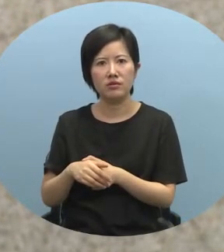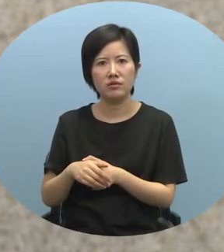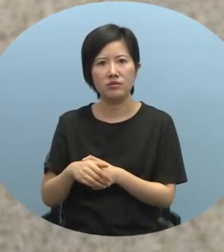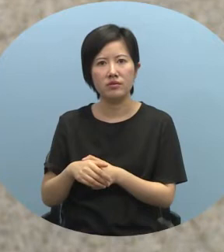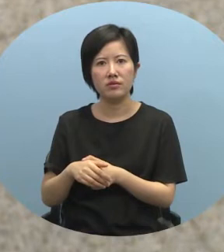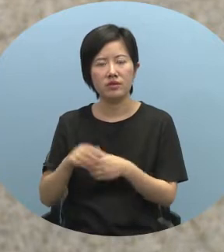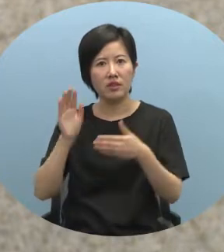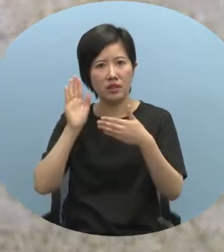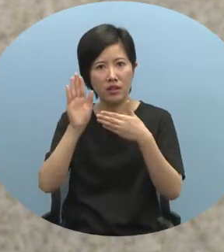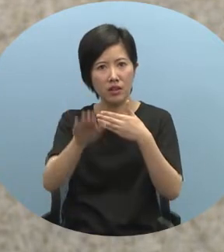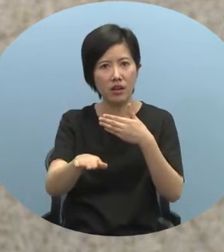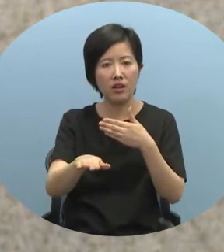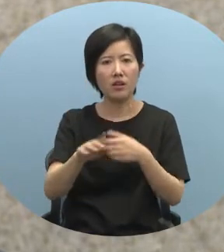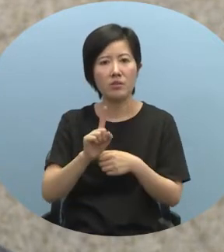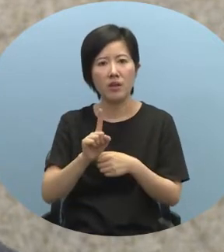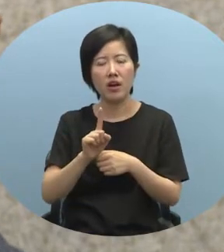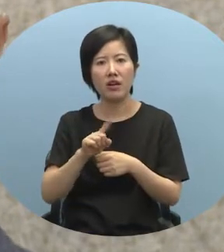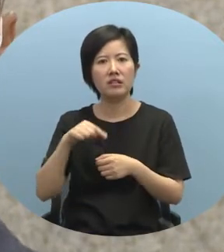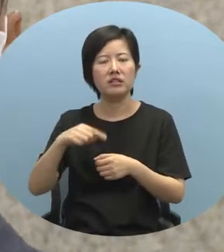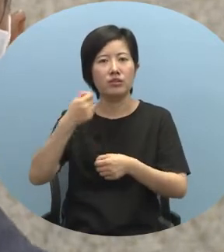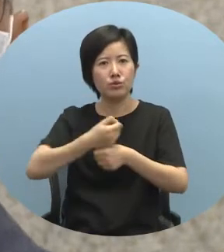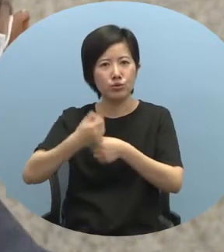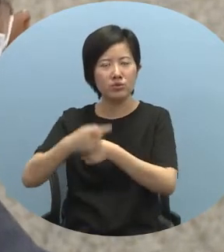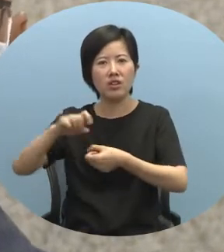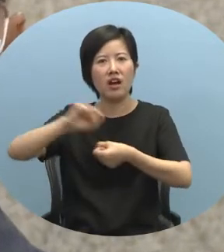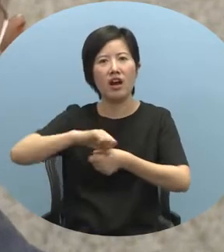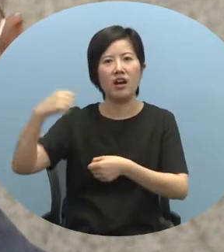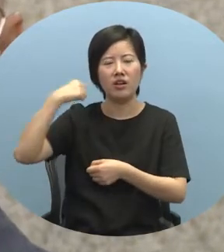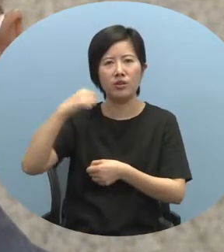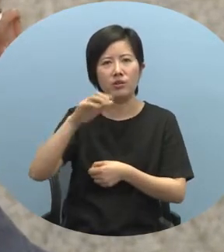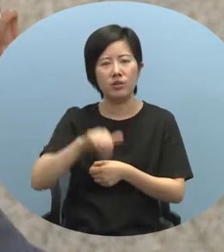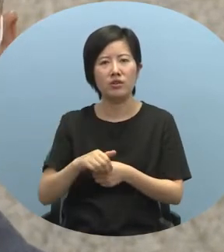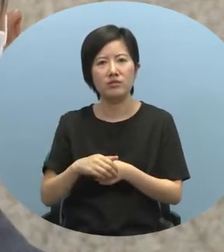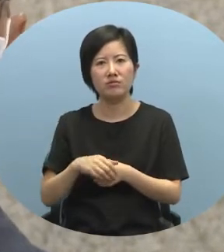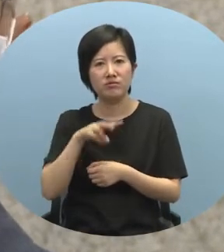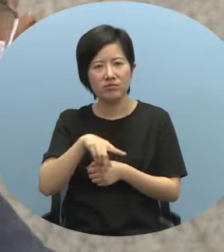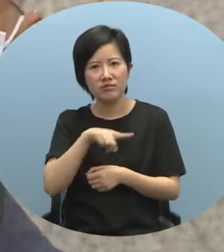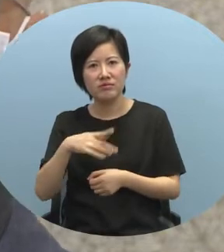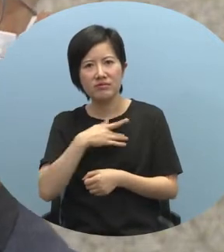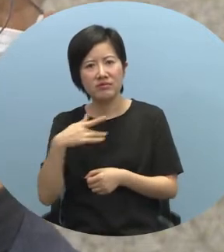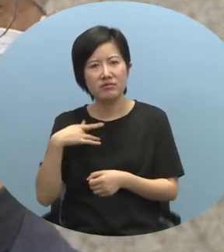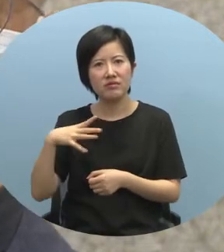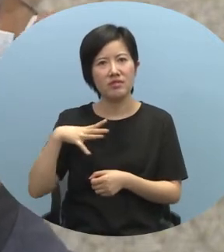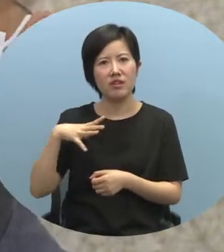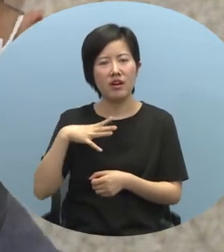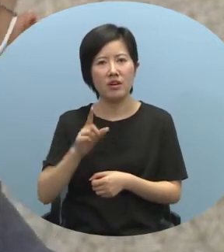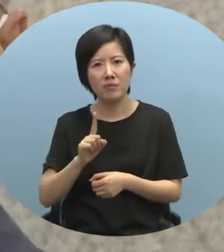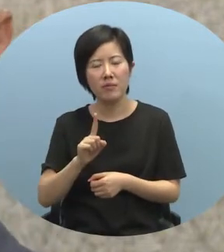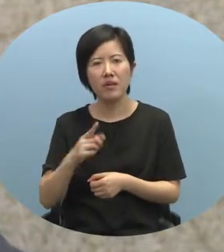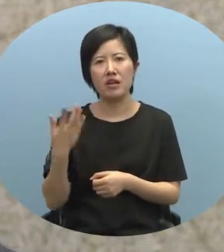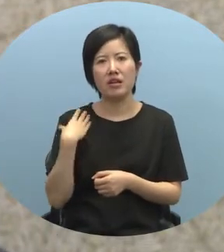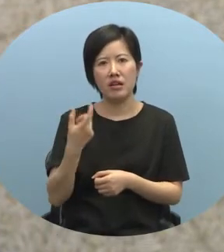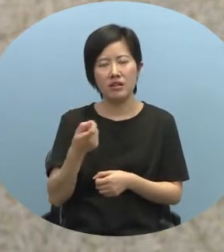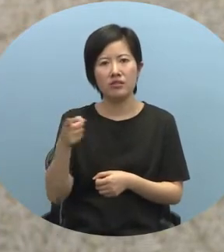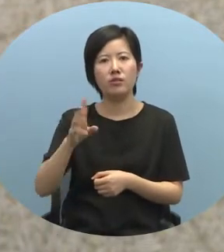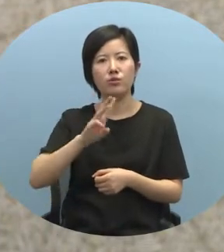緊將來咧都會係更加強咧依一方面嘅工作嘅。因應依個疫情嘅發展咧，我哋喺近期咧